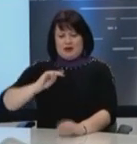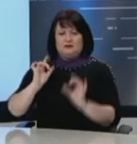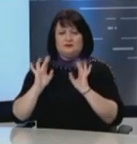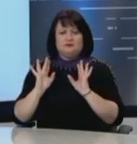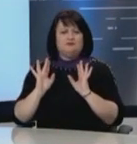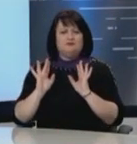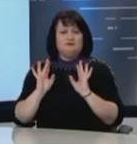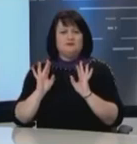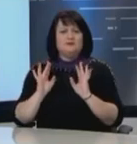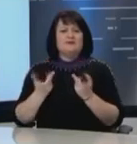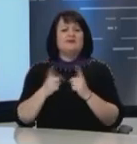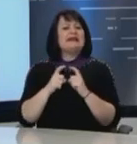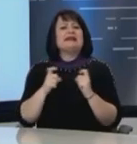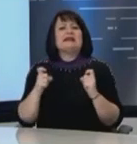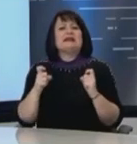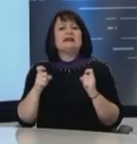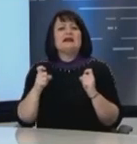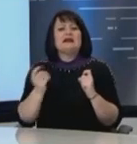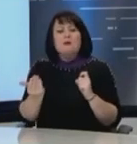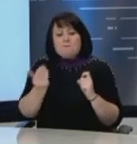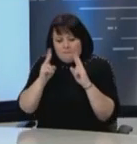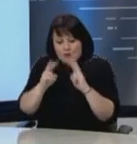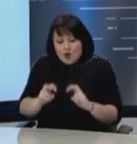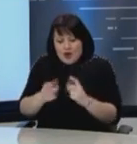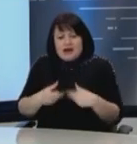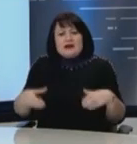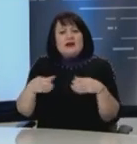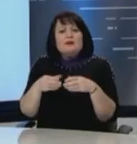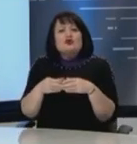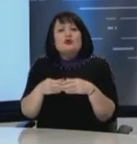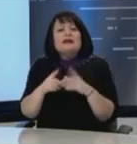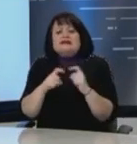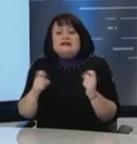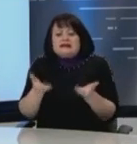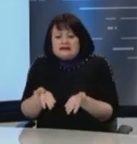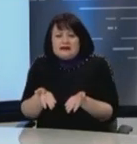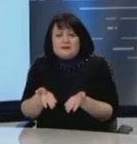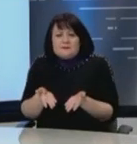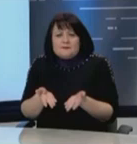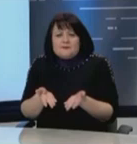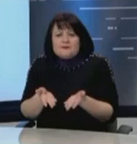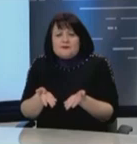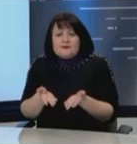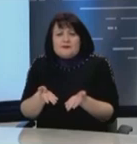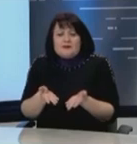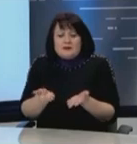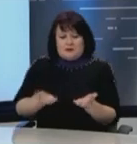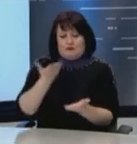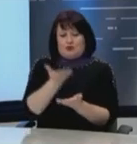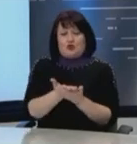πάρει, τι είδους προανακριτική πάτε να κάνετε? Άλλα λέτε στην ημερήσια